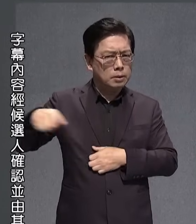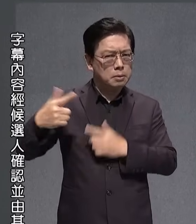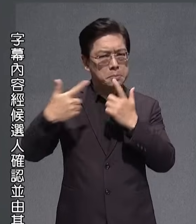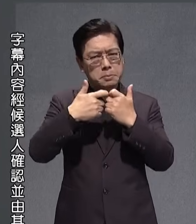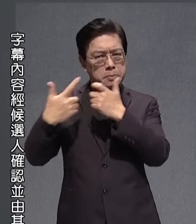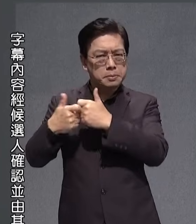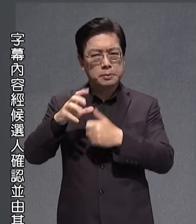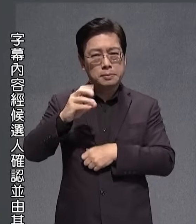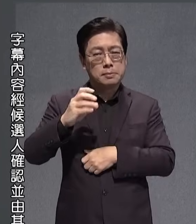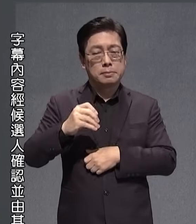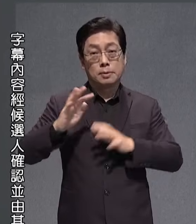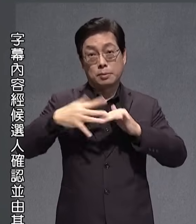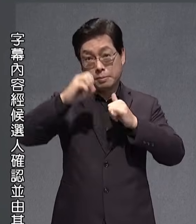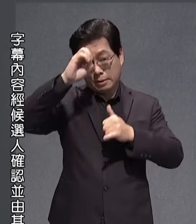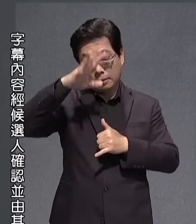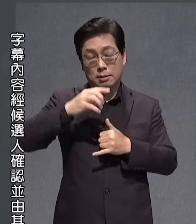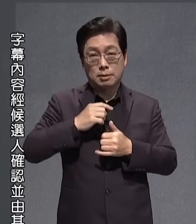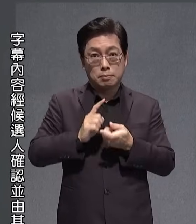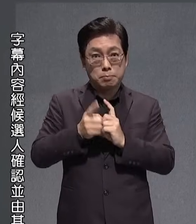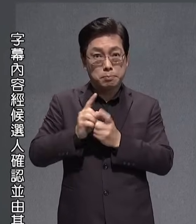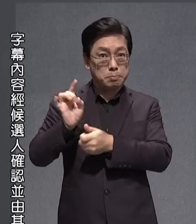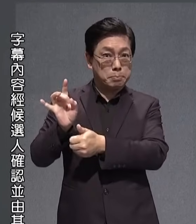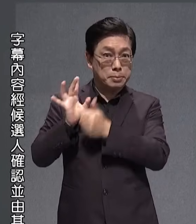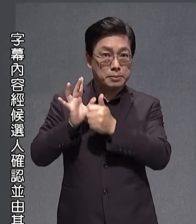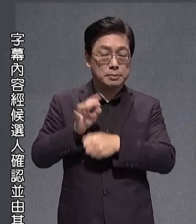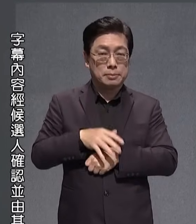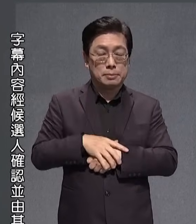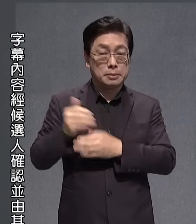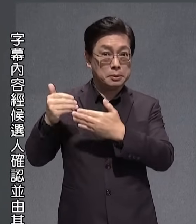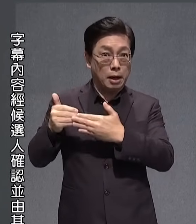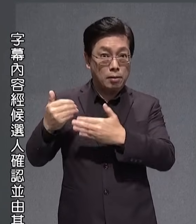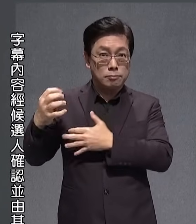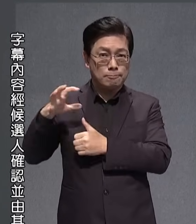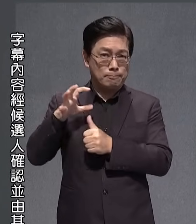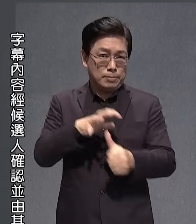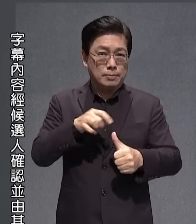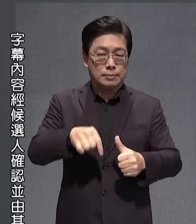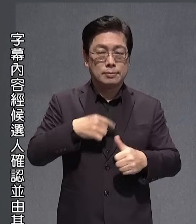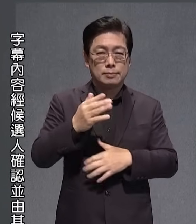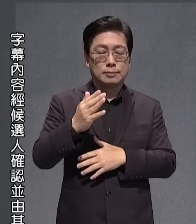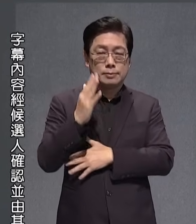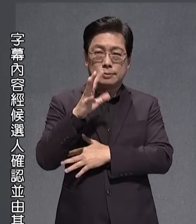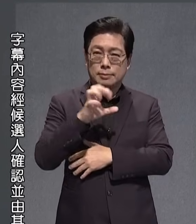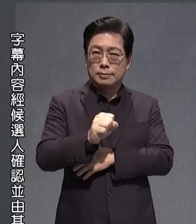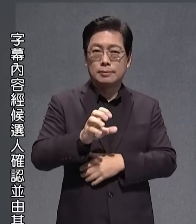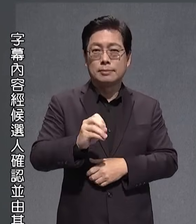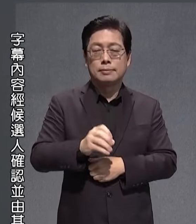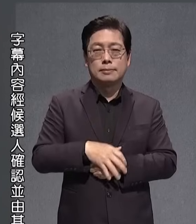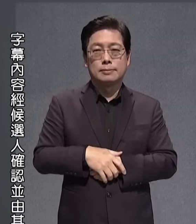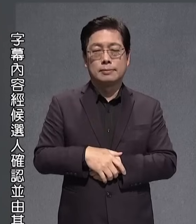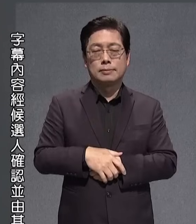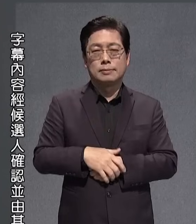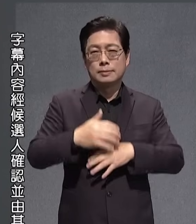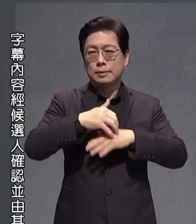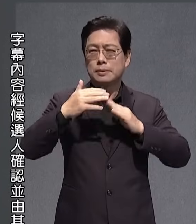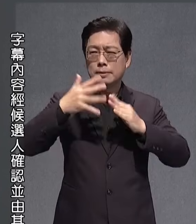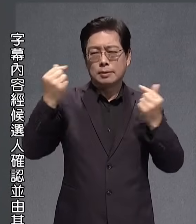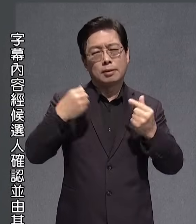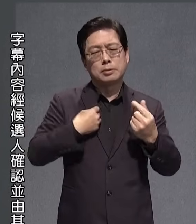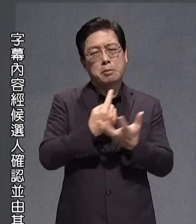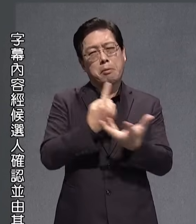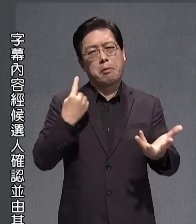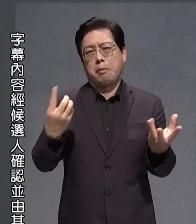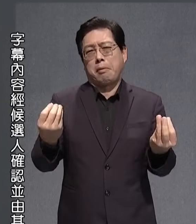合？国民党有没有借用中国的力量来取得这个政权？侯市长像一个局外人